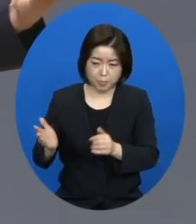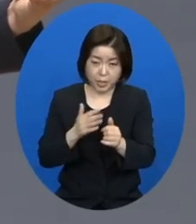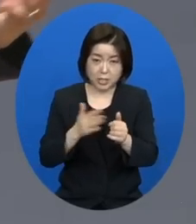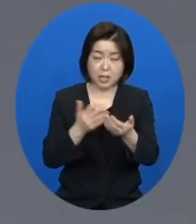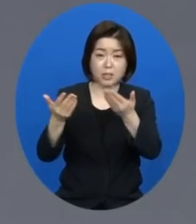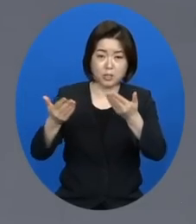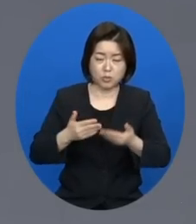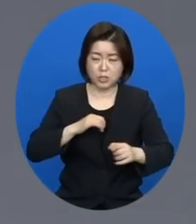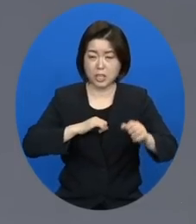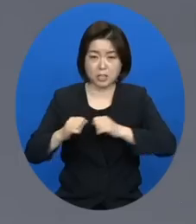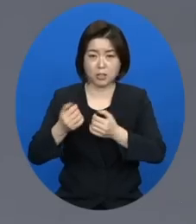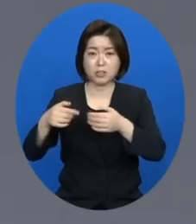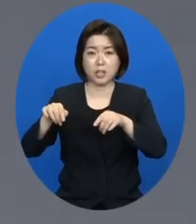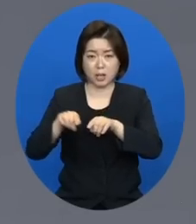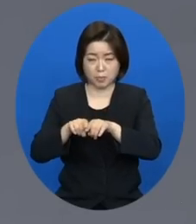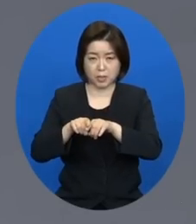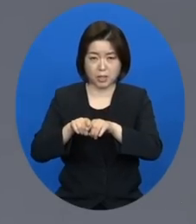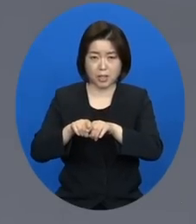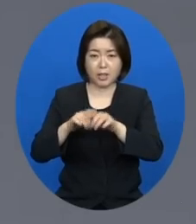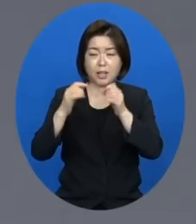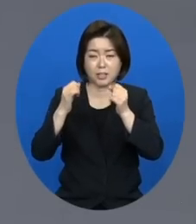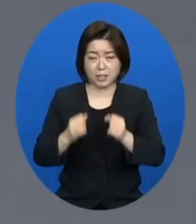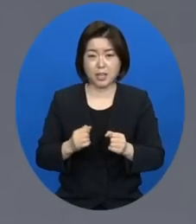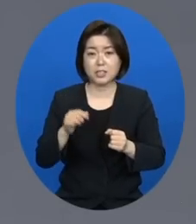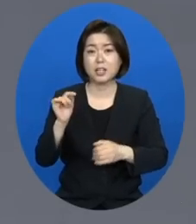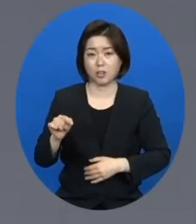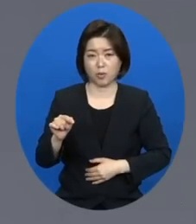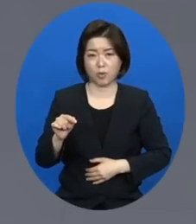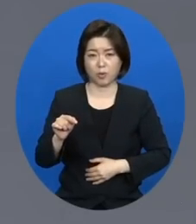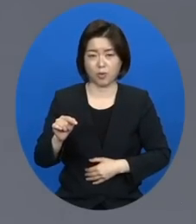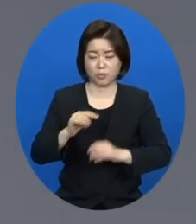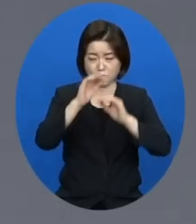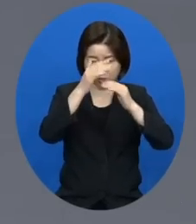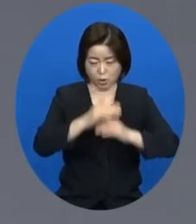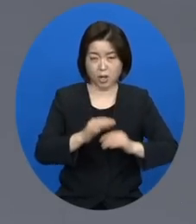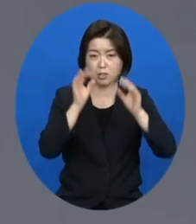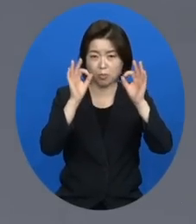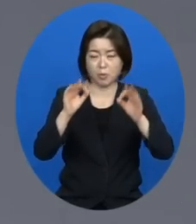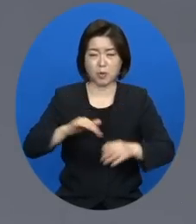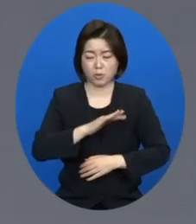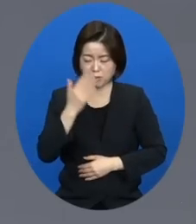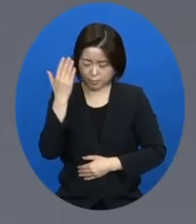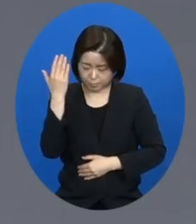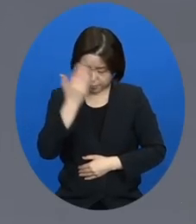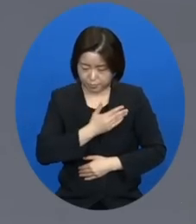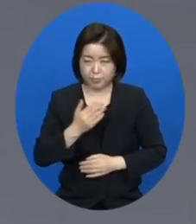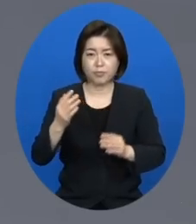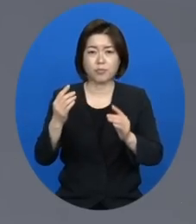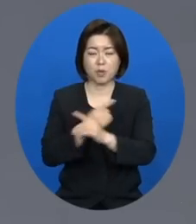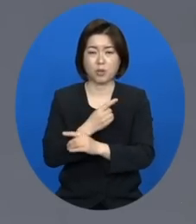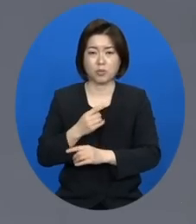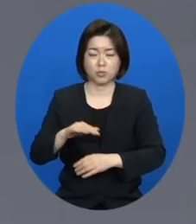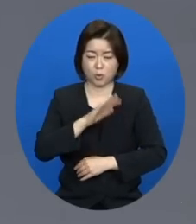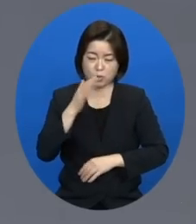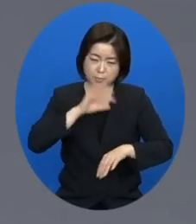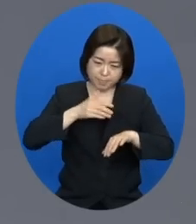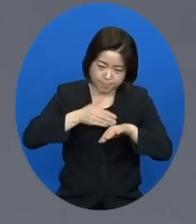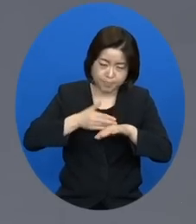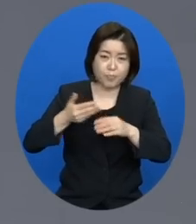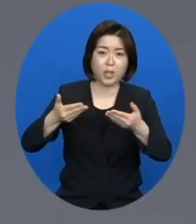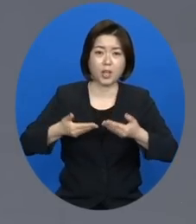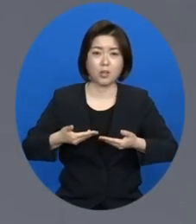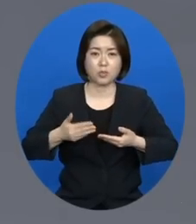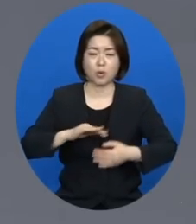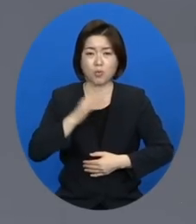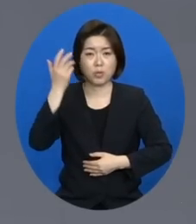역사를 통해서 우리와 함께 하신다는 거예요. 그래서 그 과정을 통해서 우리를 정결케 하고 우리를 단련케 하셔서